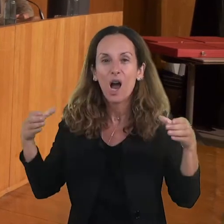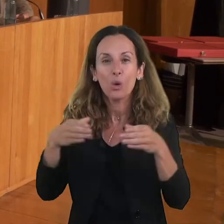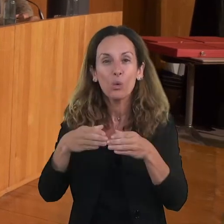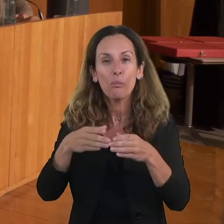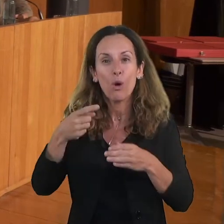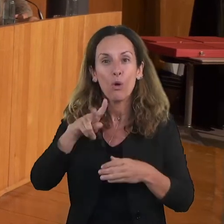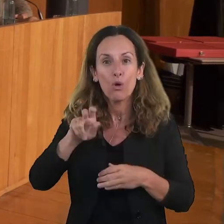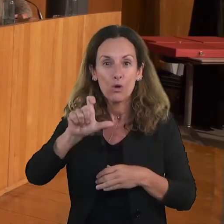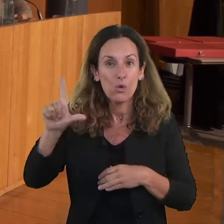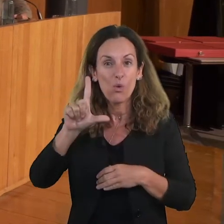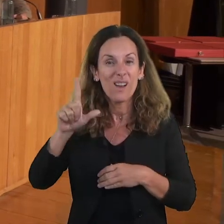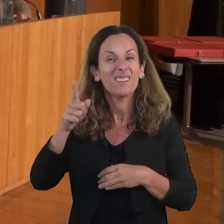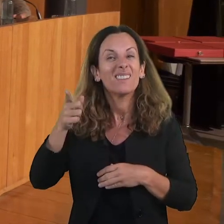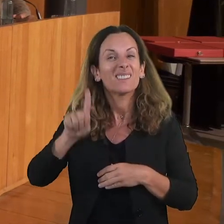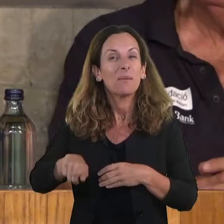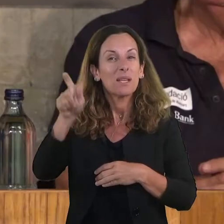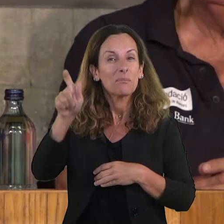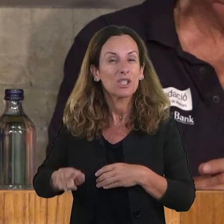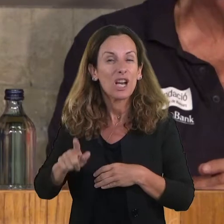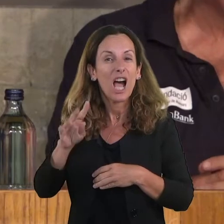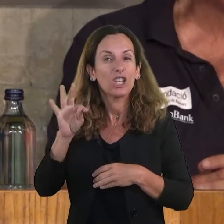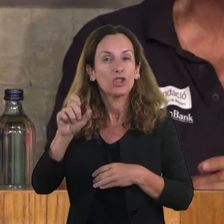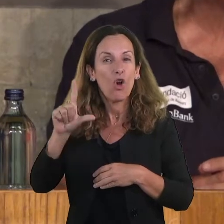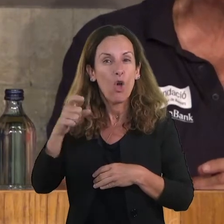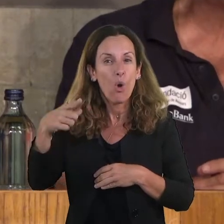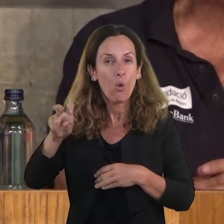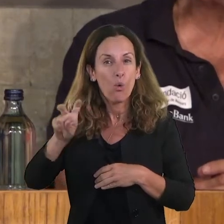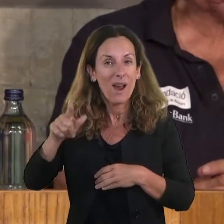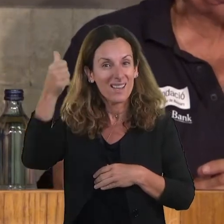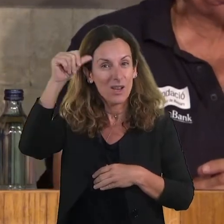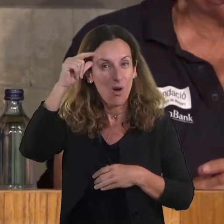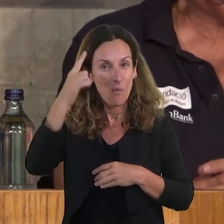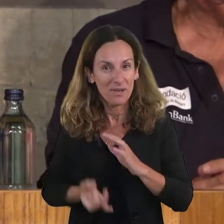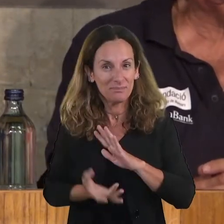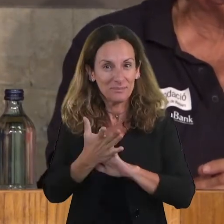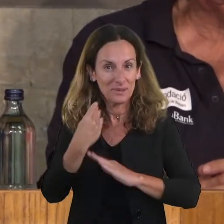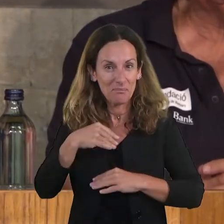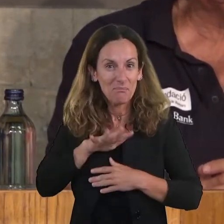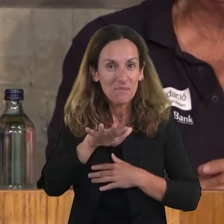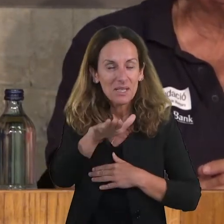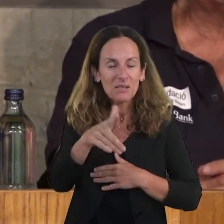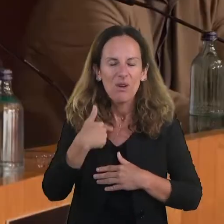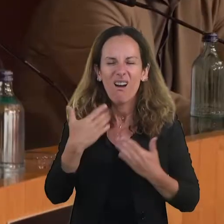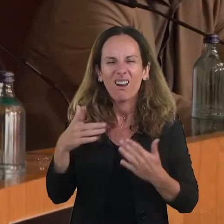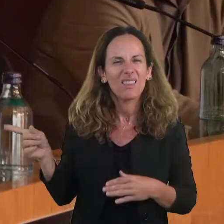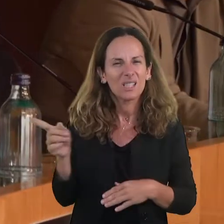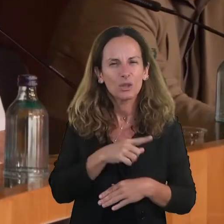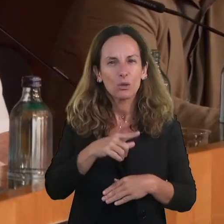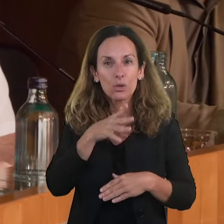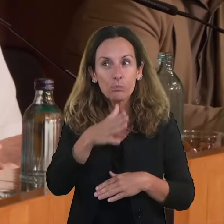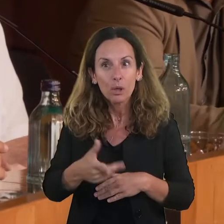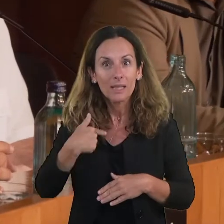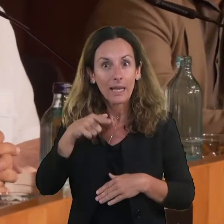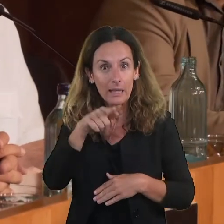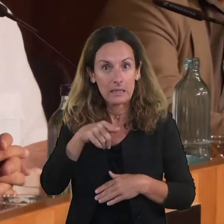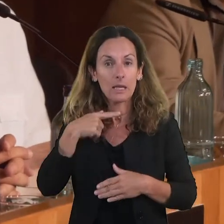el pioner i l'impulsor, però a tota la organització que hi ha hagut després, aquesta capacitat de seguir impulsant, de seguir empenyent i de fer-la tornar gran. Un projecte